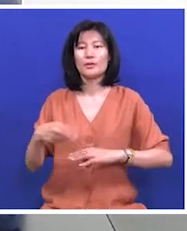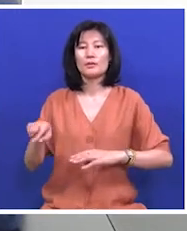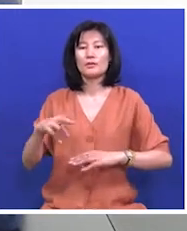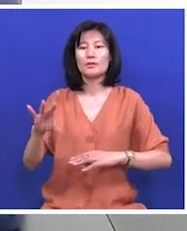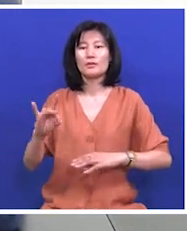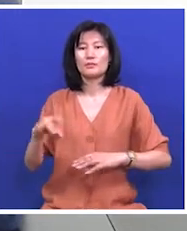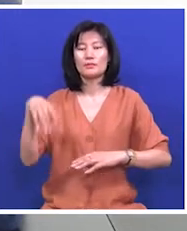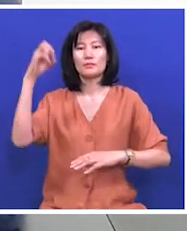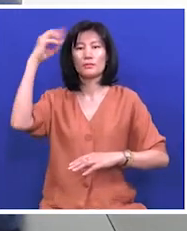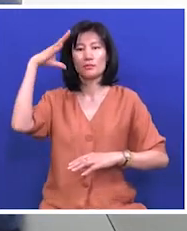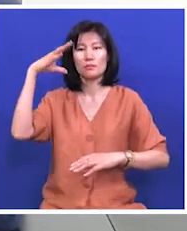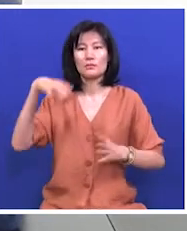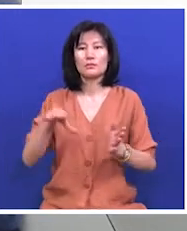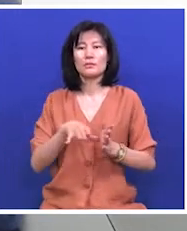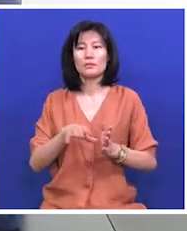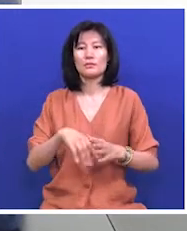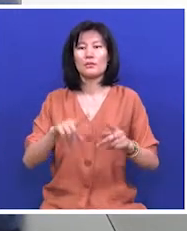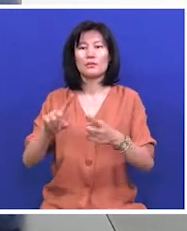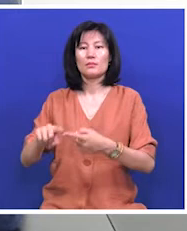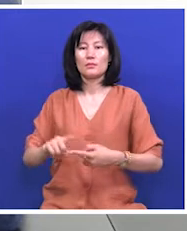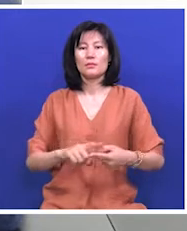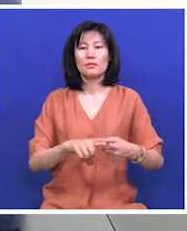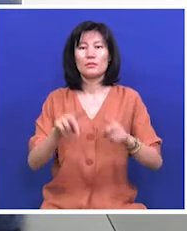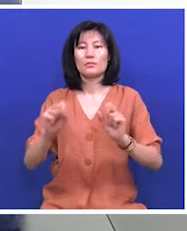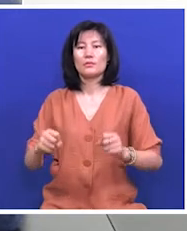сол ясыдан таратылатын болады электр желісі.